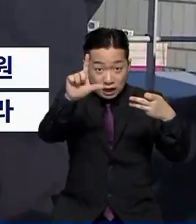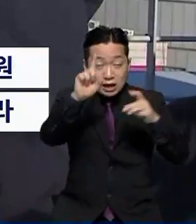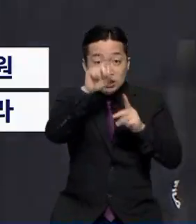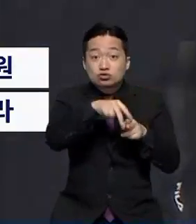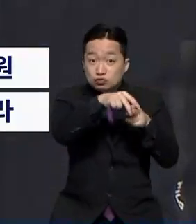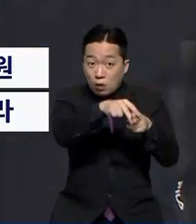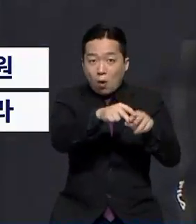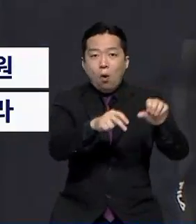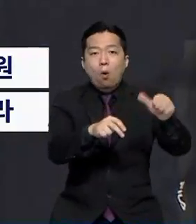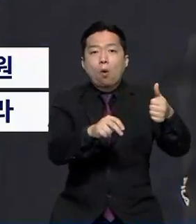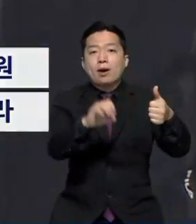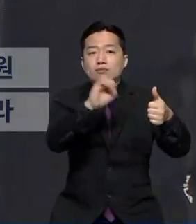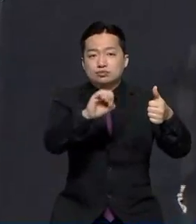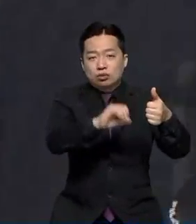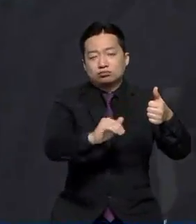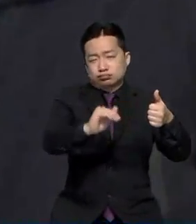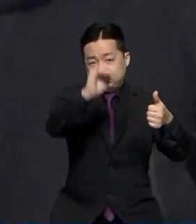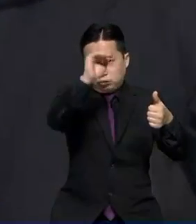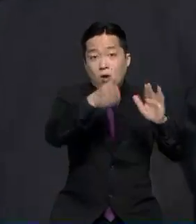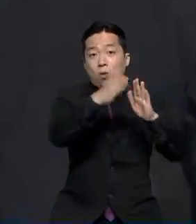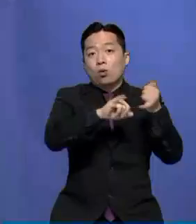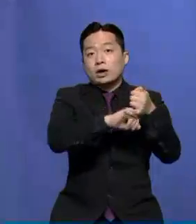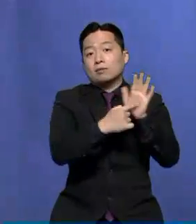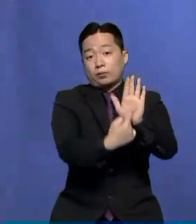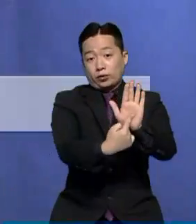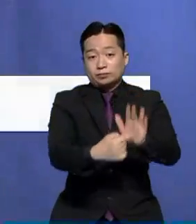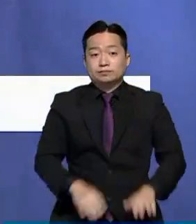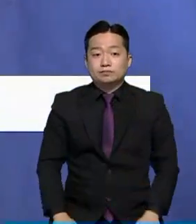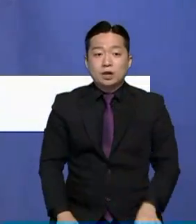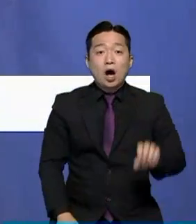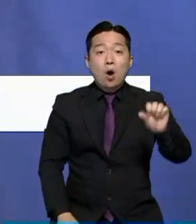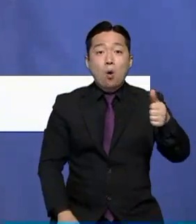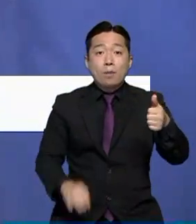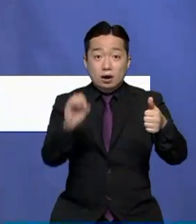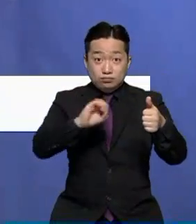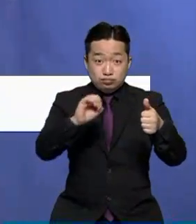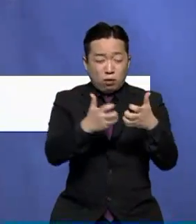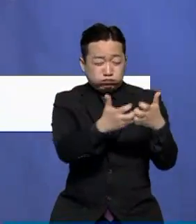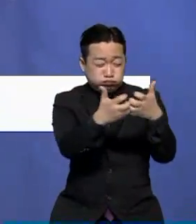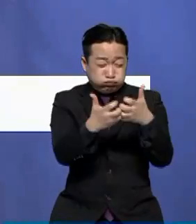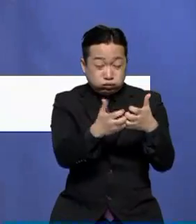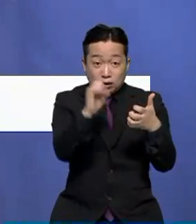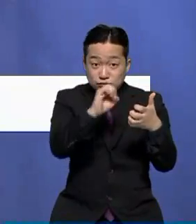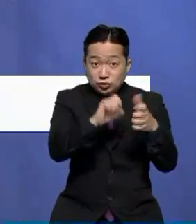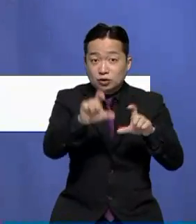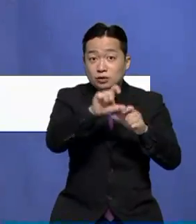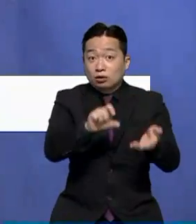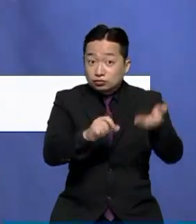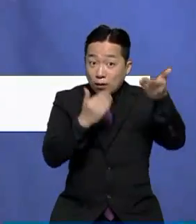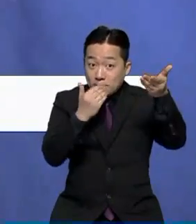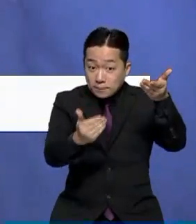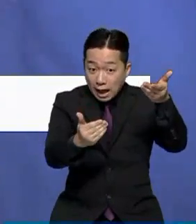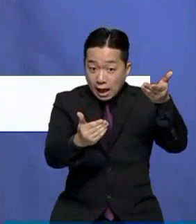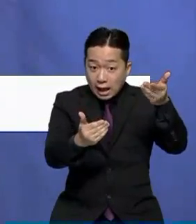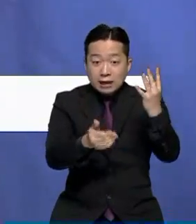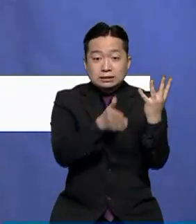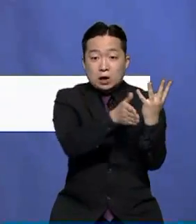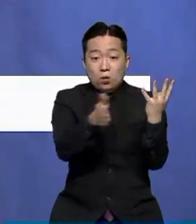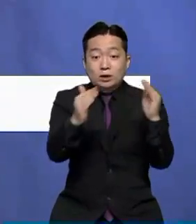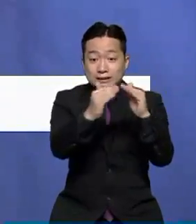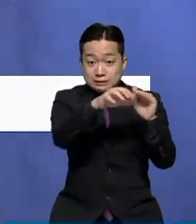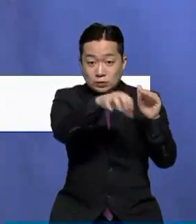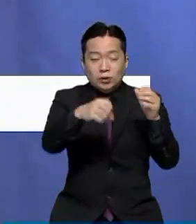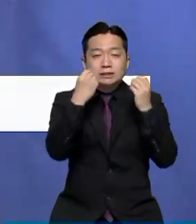후보도 500% 상향을 발표합니다. 500%까지 용적률 상향이 가능한 4종